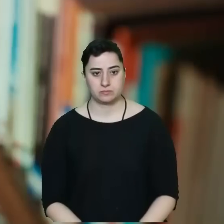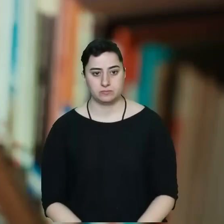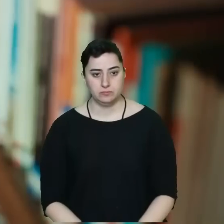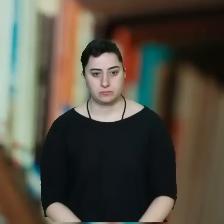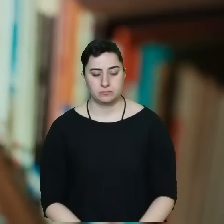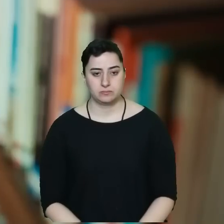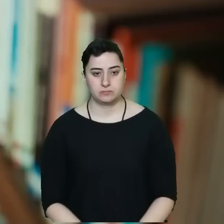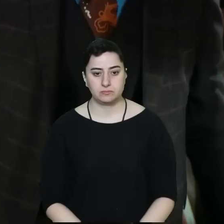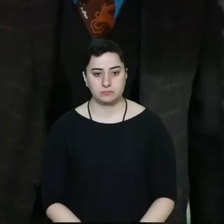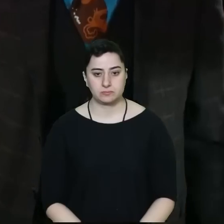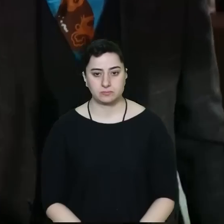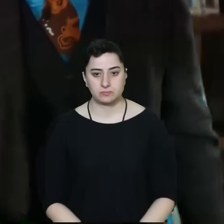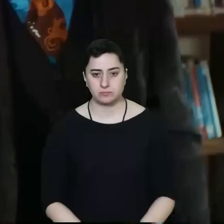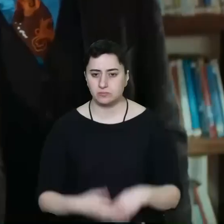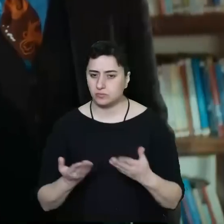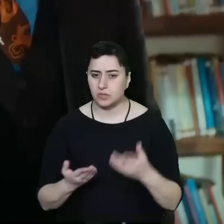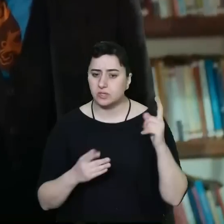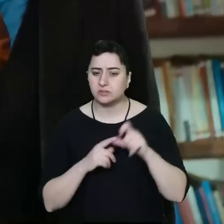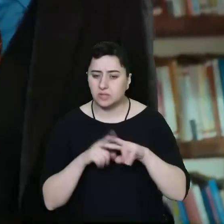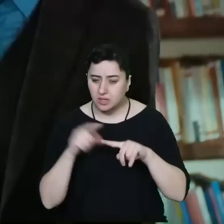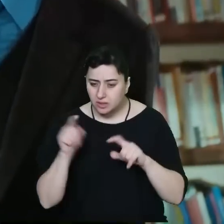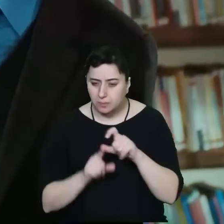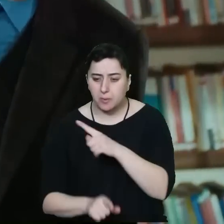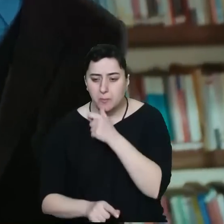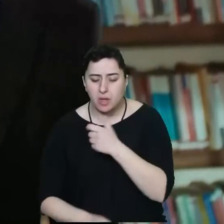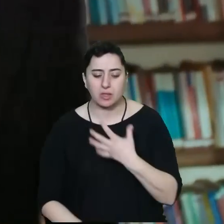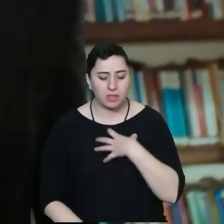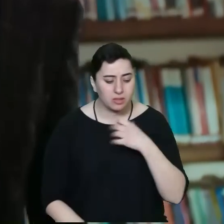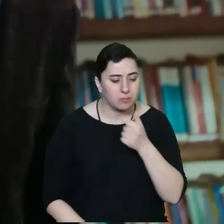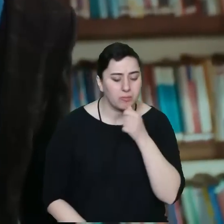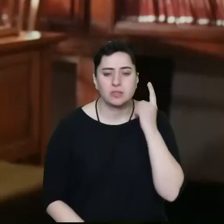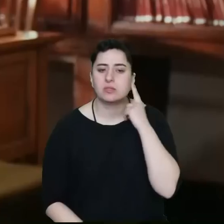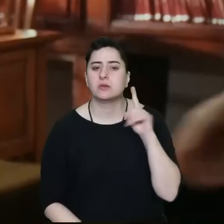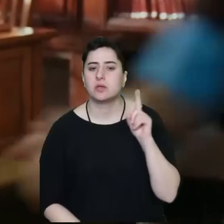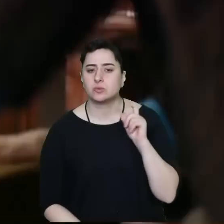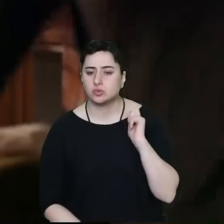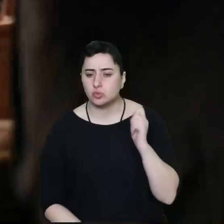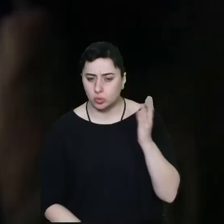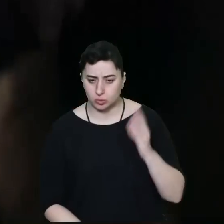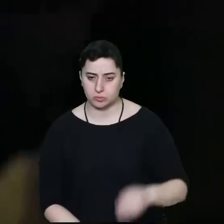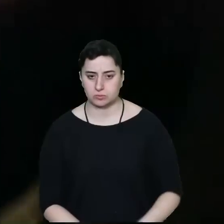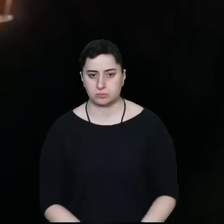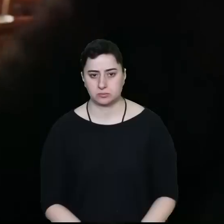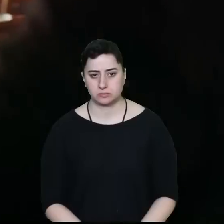Rasim dinliyor. Bu ne Sait babayı dinler ne kendi babası. Hoş.